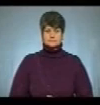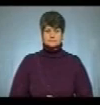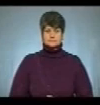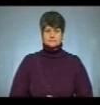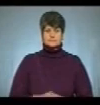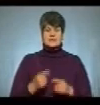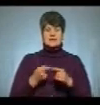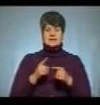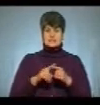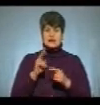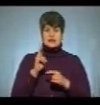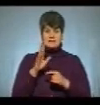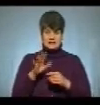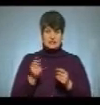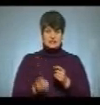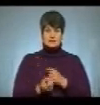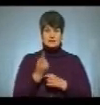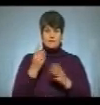Це квартира, де виникла пожежа.